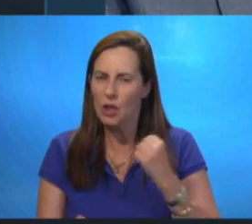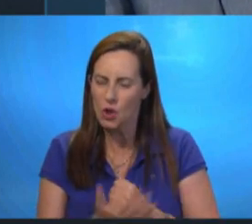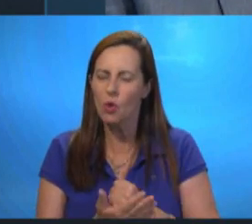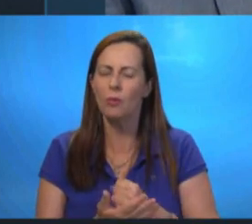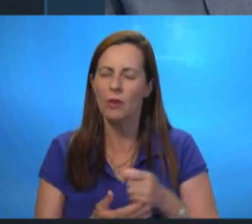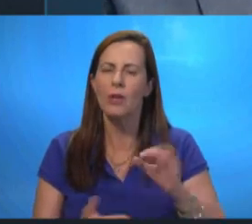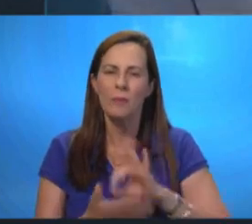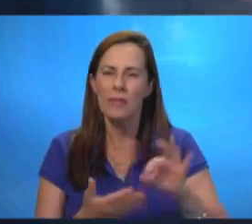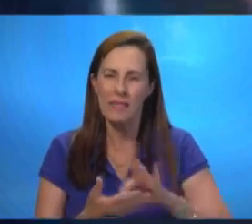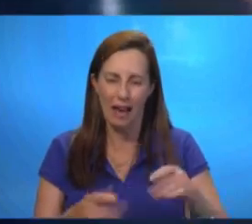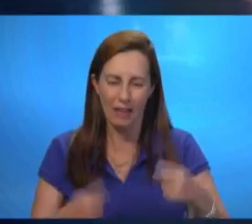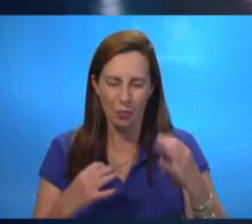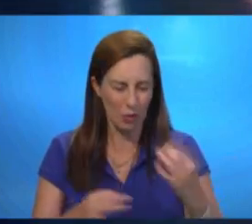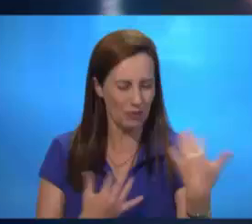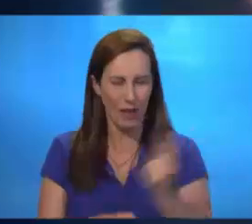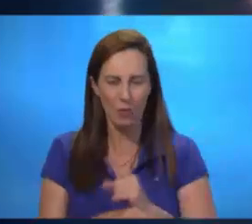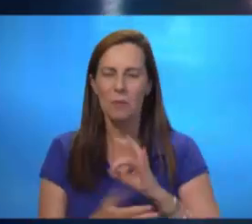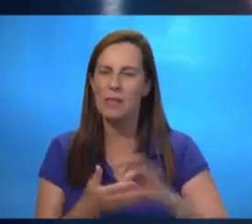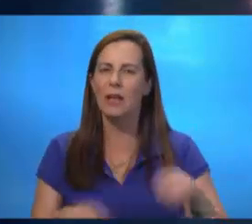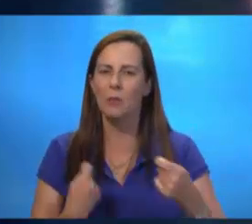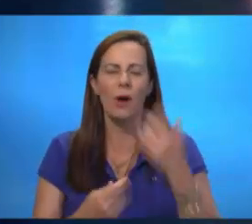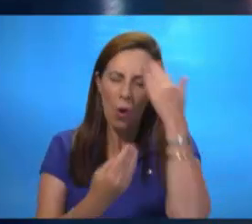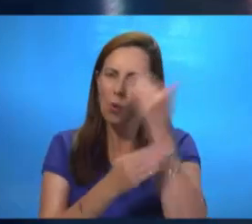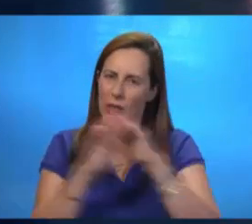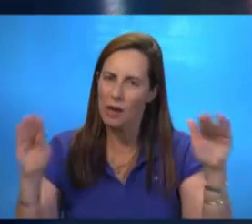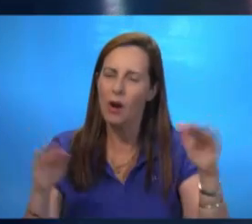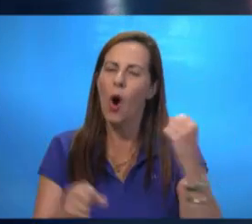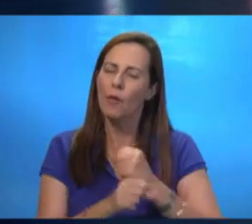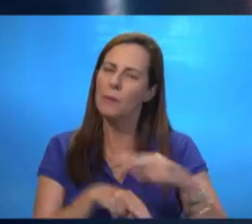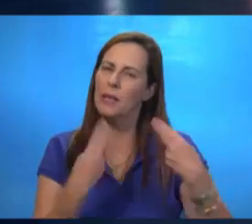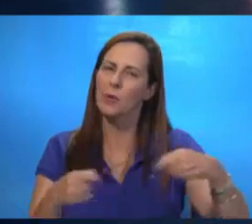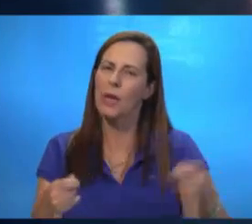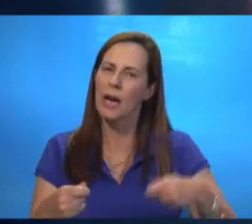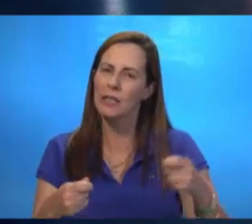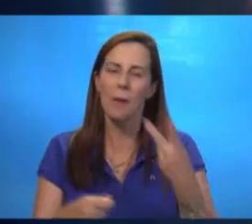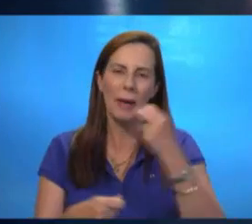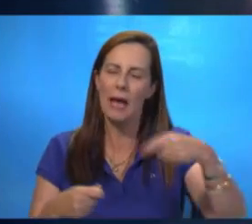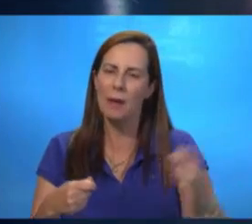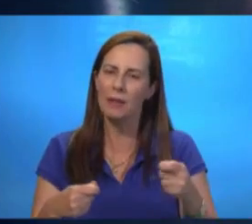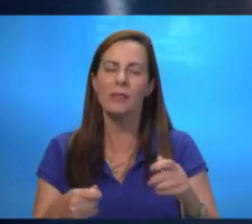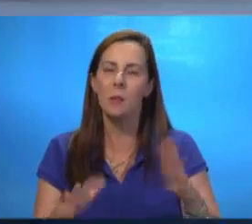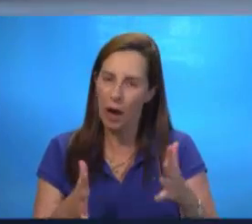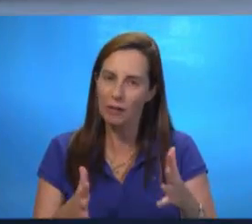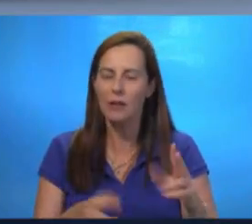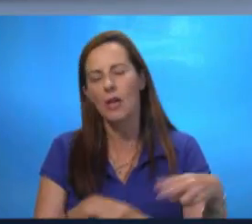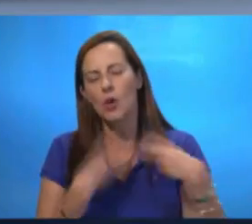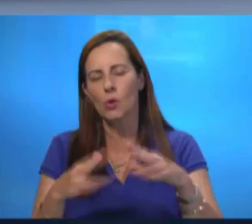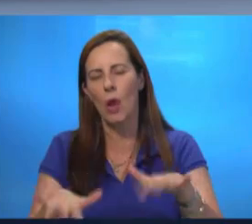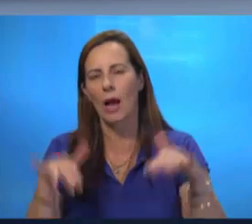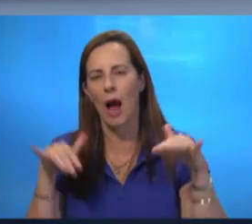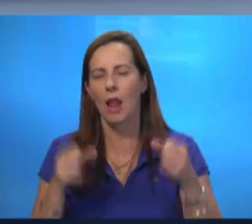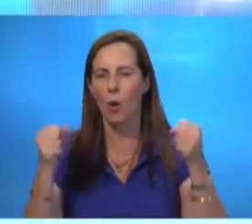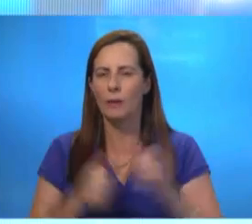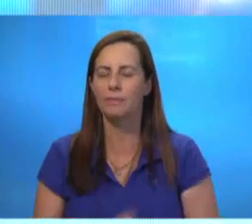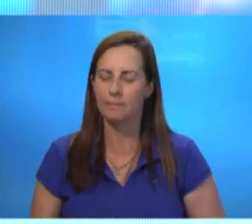וממש עכשיו, לפני כמה דקות, משרד התרבות יצא בהודעה שהעובדים יחזירו את הכרטיסים, ומתיים הכרטיסים האלה כנראה יוחזרו לקהל האוהדים הרחב. תודה רבה